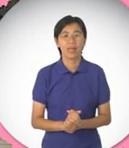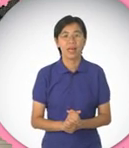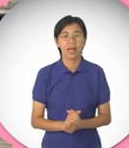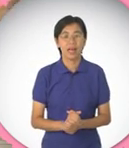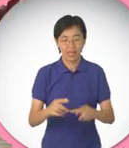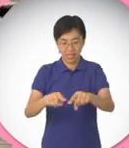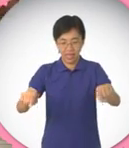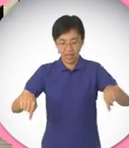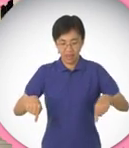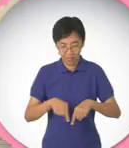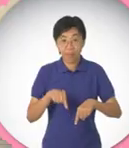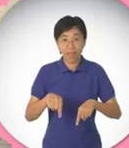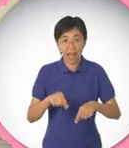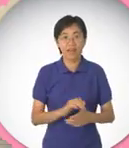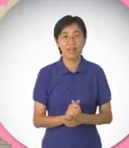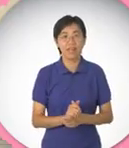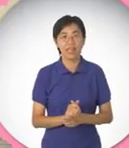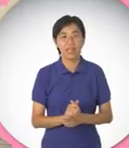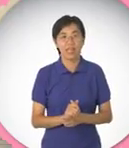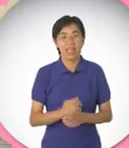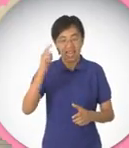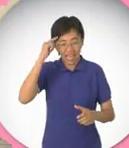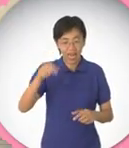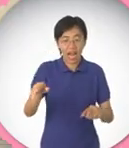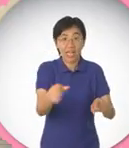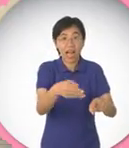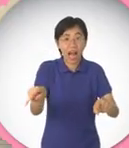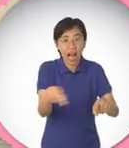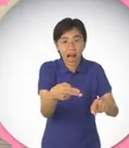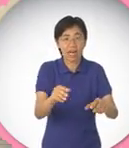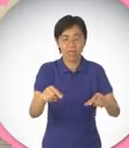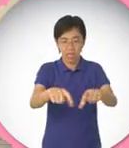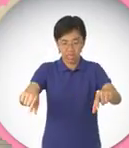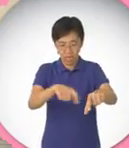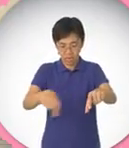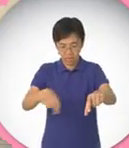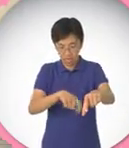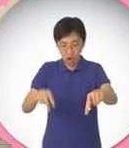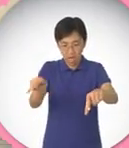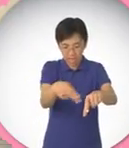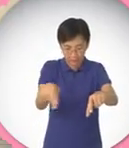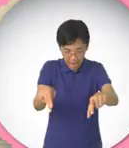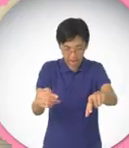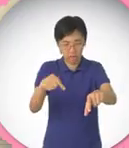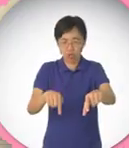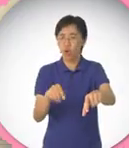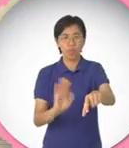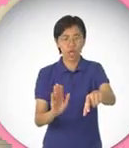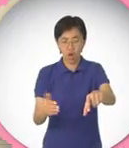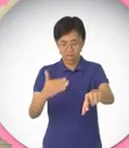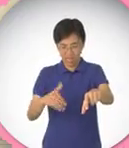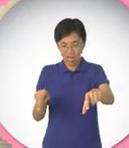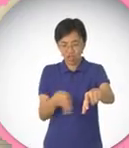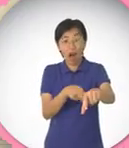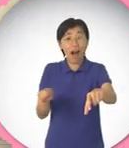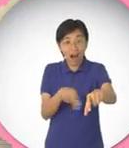เนยช่องเว้นช่องนะคะทาเนยขาว ทำไมเราถึงทาช่องเว้นช่องครับอาจารย์ครับ คือถ้าเกิดว่าเราทำปริมาณไม่มากเนี่ยช่องเว้นช่องดีกว่าเพราะว่าเวลา